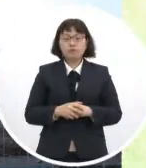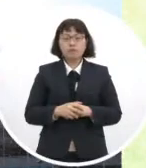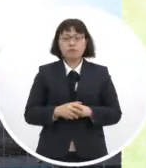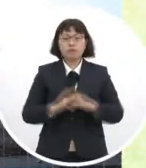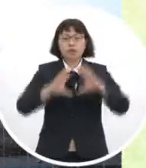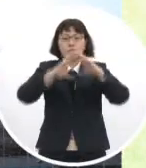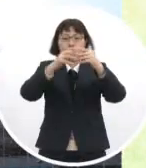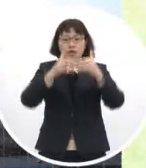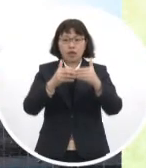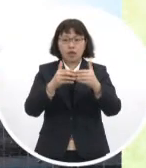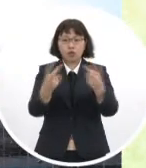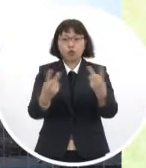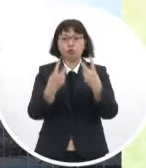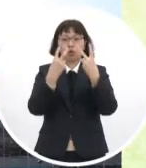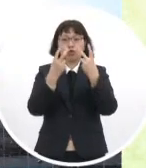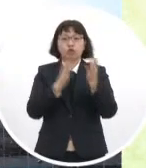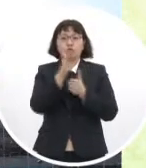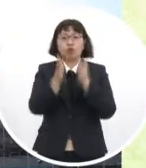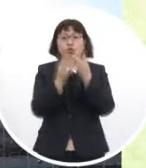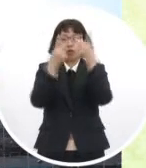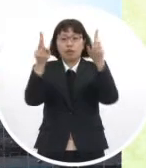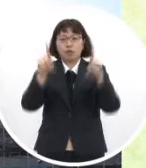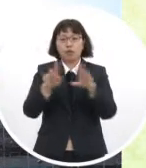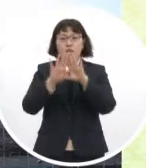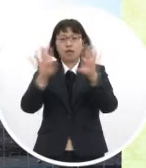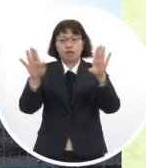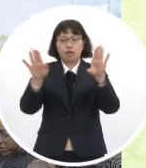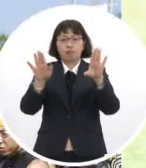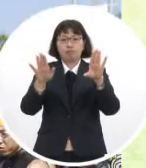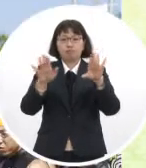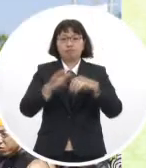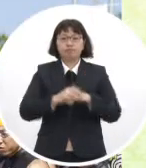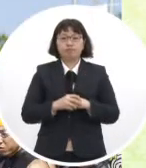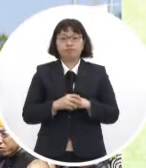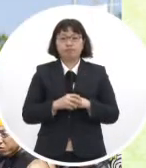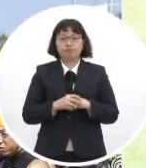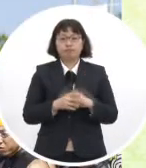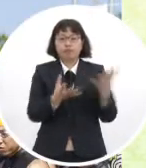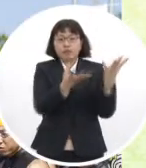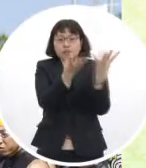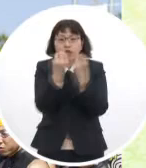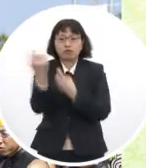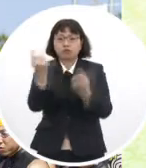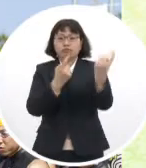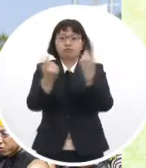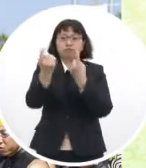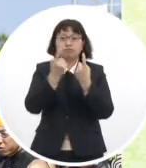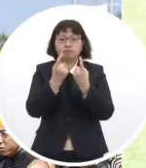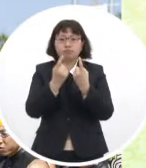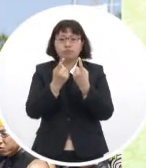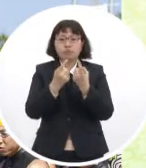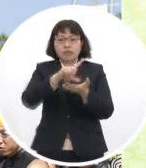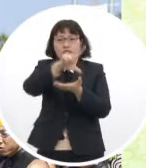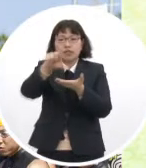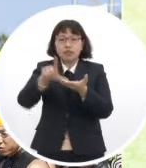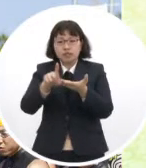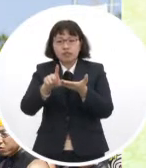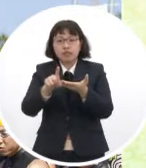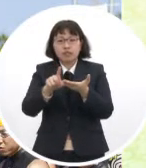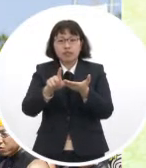世界から注目されるスポーツイベントの開催は、たくさんの人を呼び寄せ、地域活性化のきっかけ